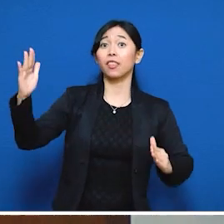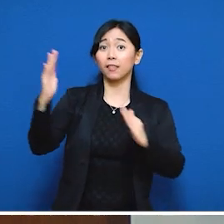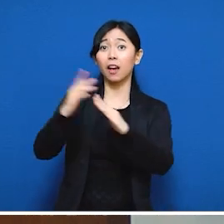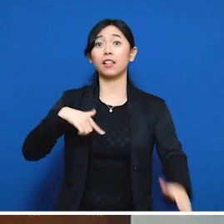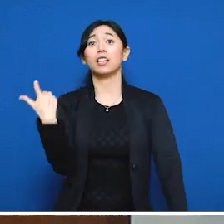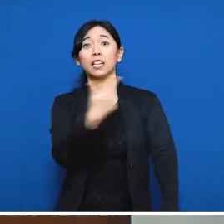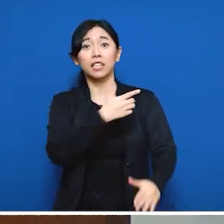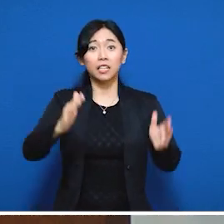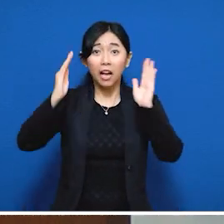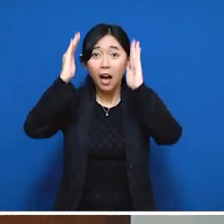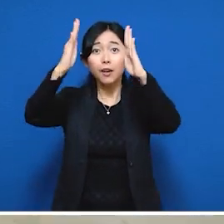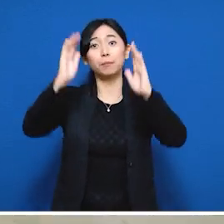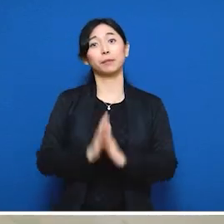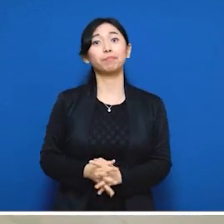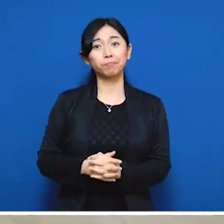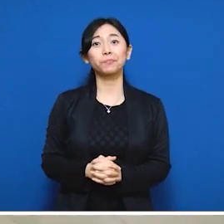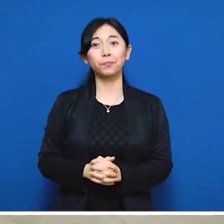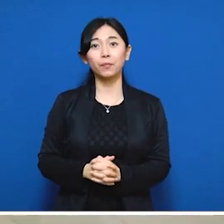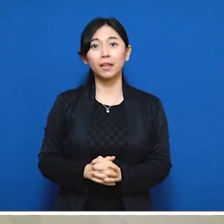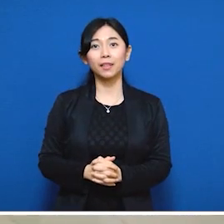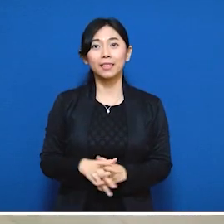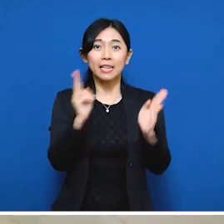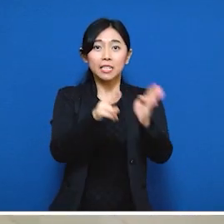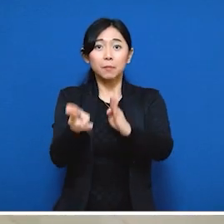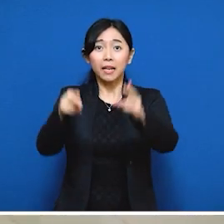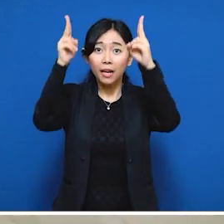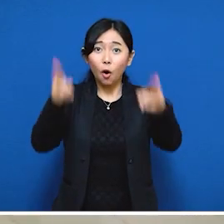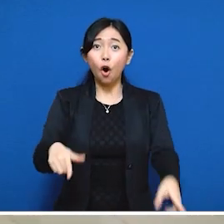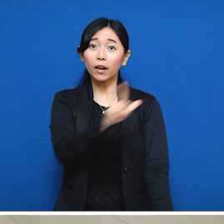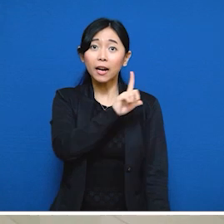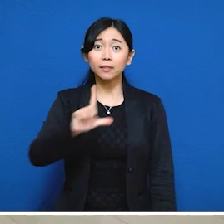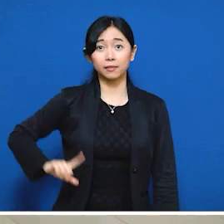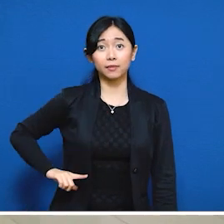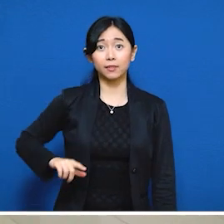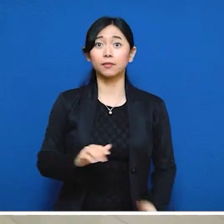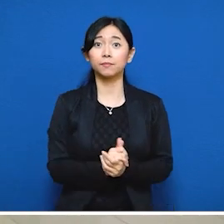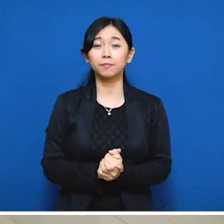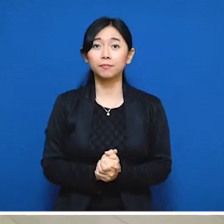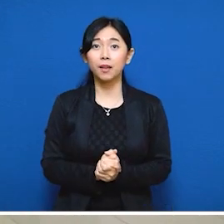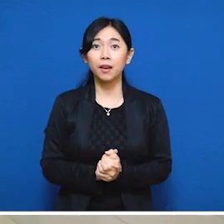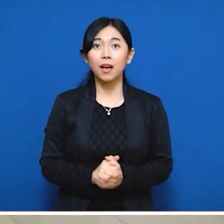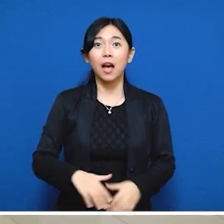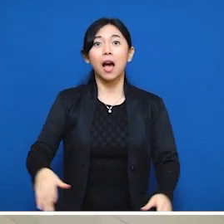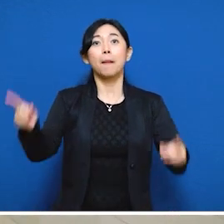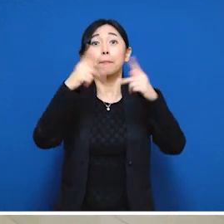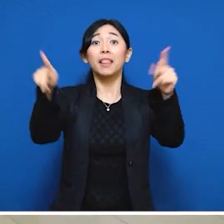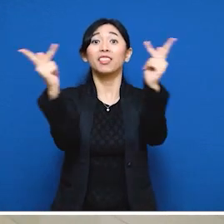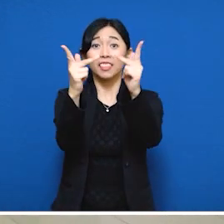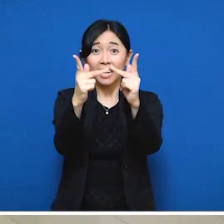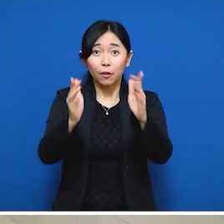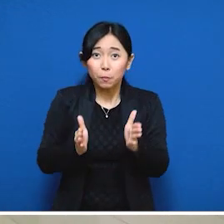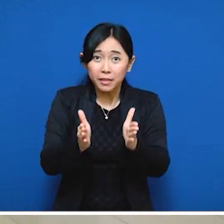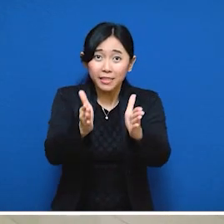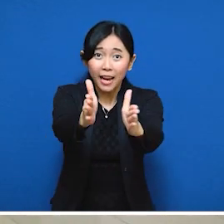tengah kita hadapi. Sebagai pengikut Kristus, penting bagi kita untuk menapaki